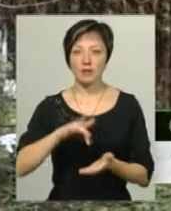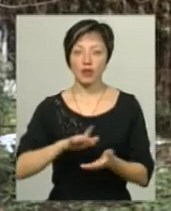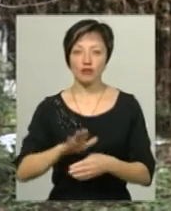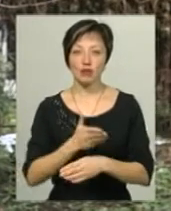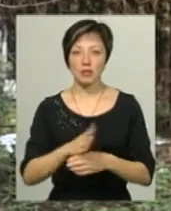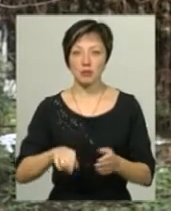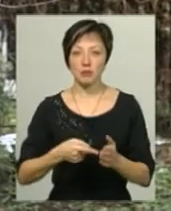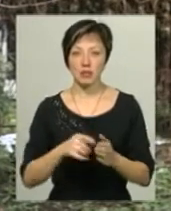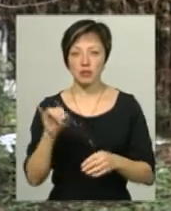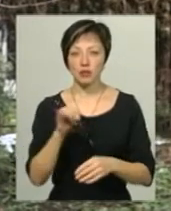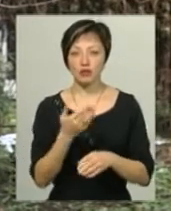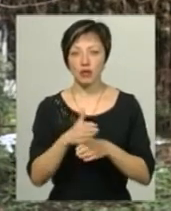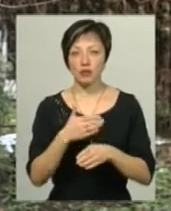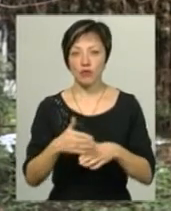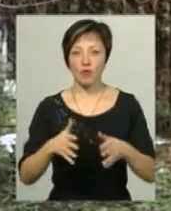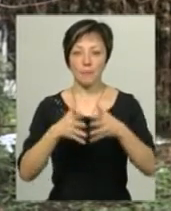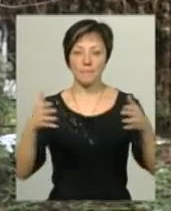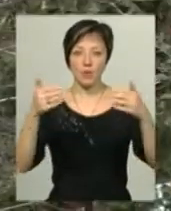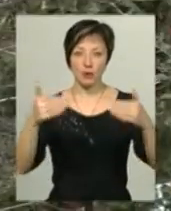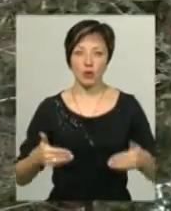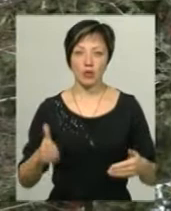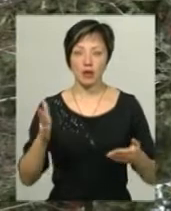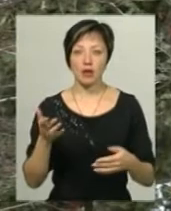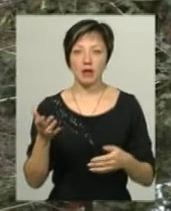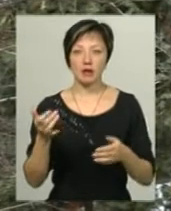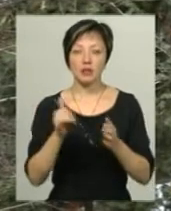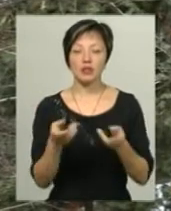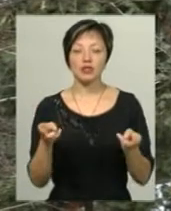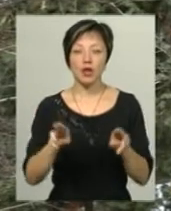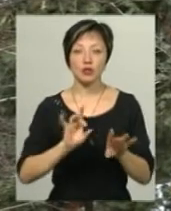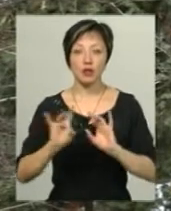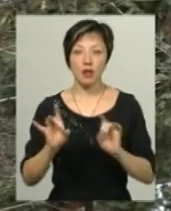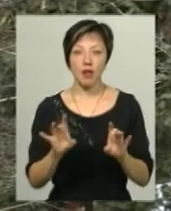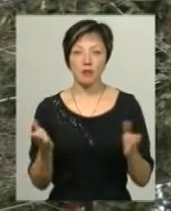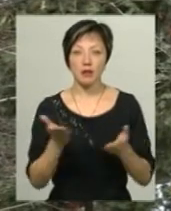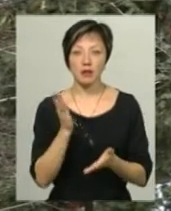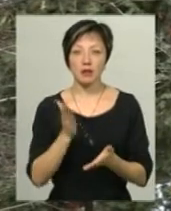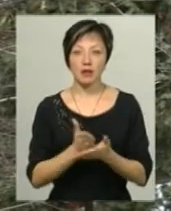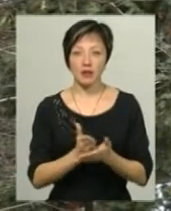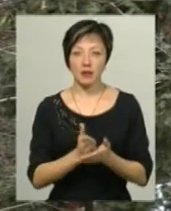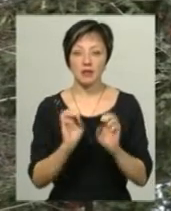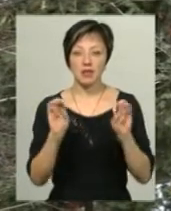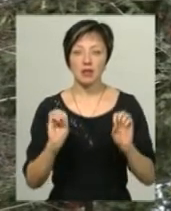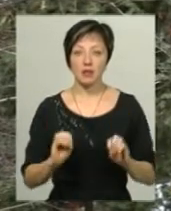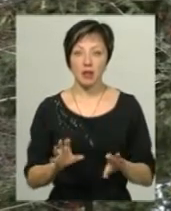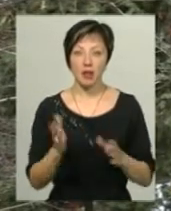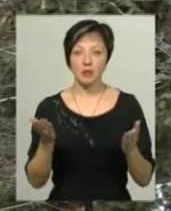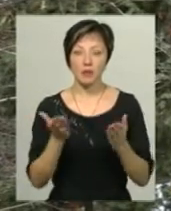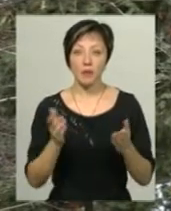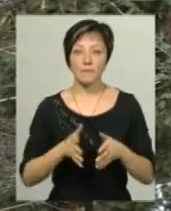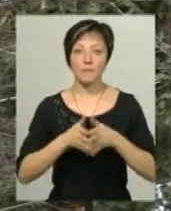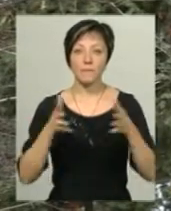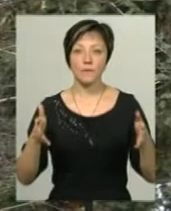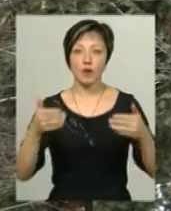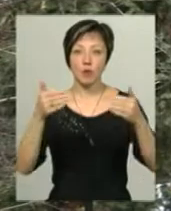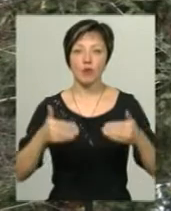міста, ну і частково бікборди теж зараз демонтовуємо. Ті залишки реклами, які позалишалися від сітілайтів або ті бікборди,